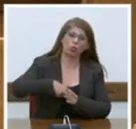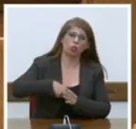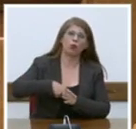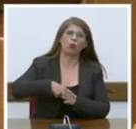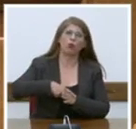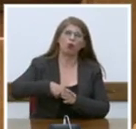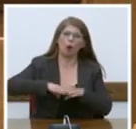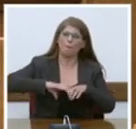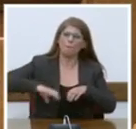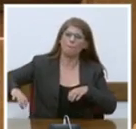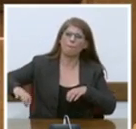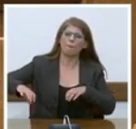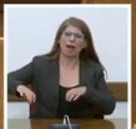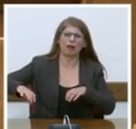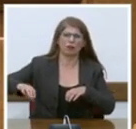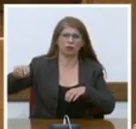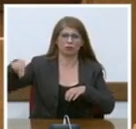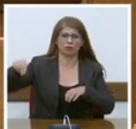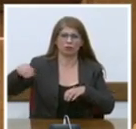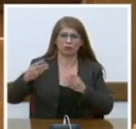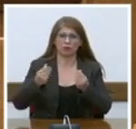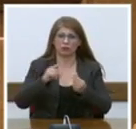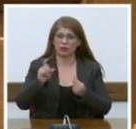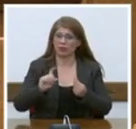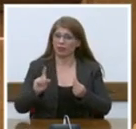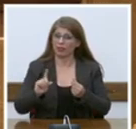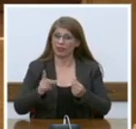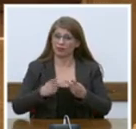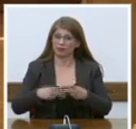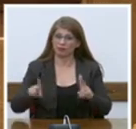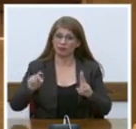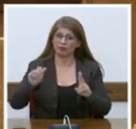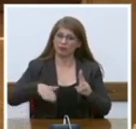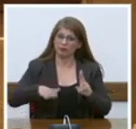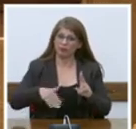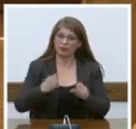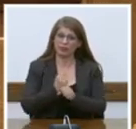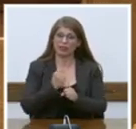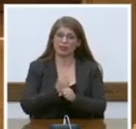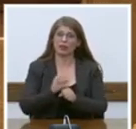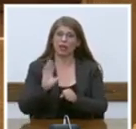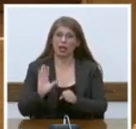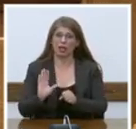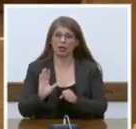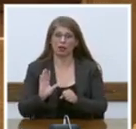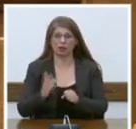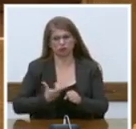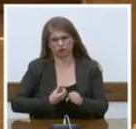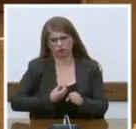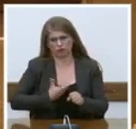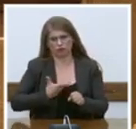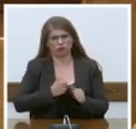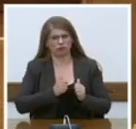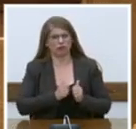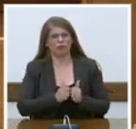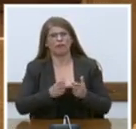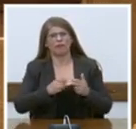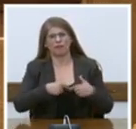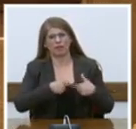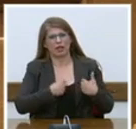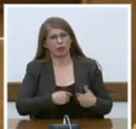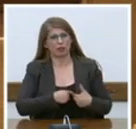του δεν θα εξαρτάται από την ελεύθερη και φιλότιμη εργασία του, αλλά από τις διαθέσεις φιλανθρωπίας του όποιου αφέντη